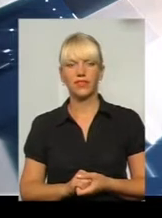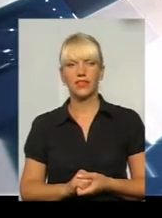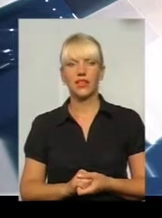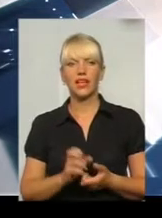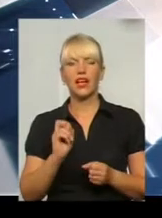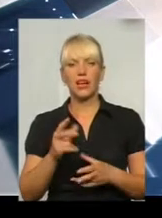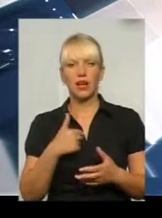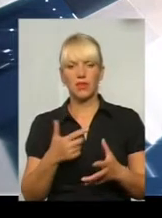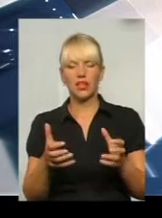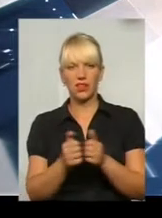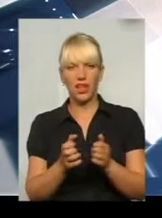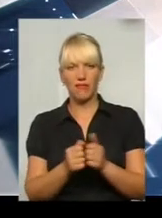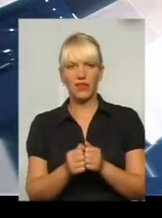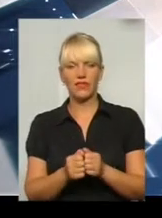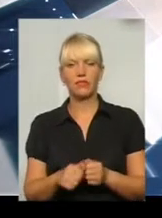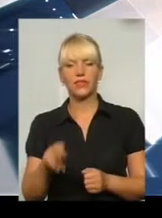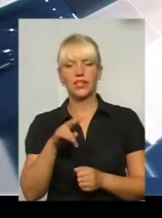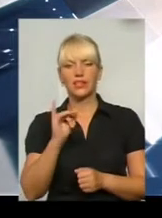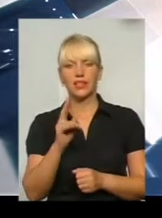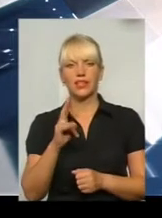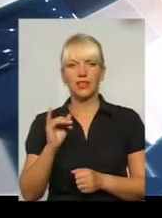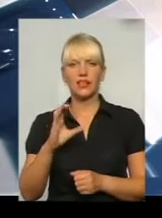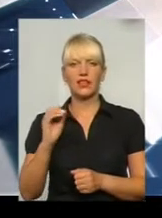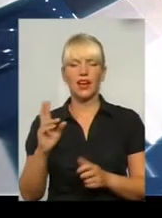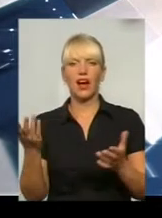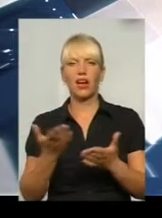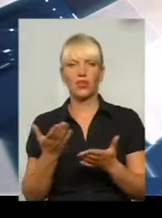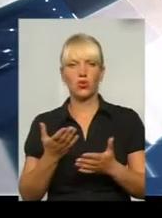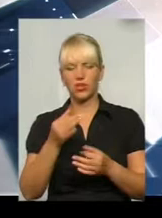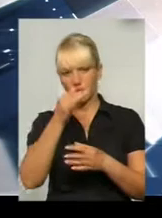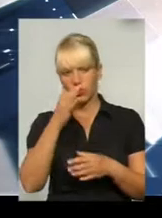ви